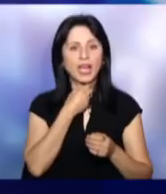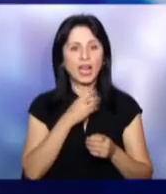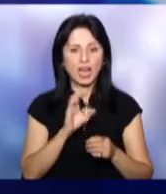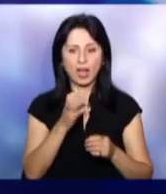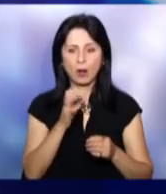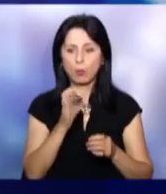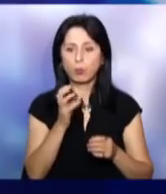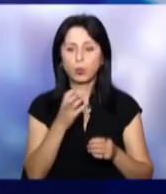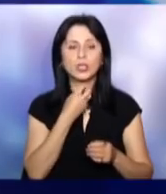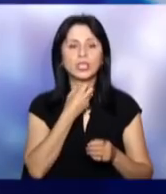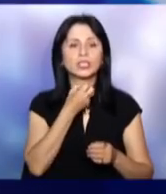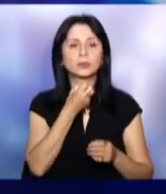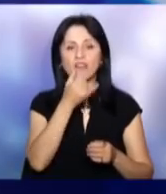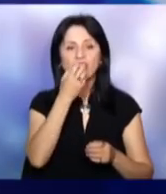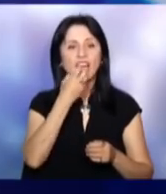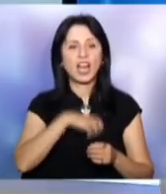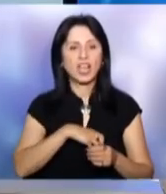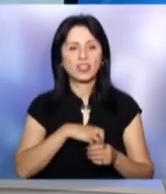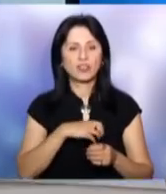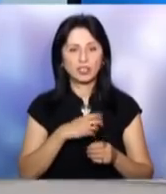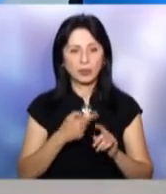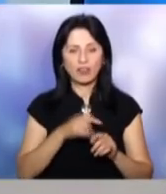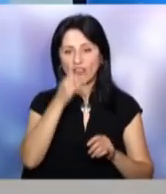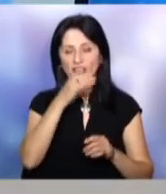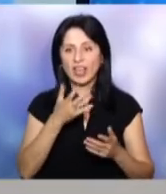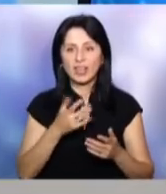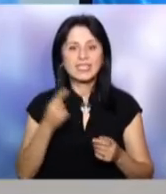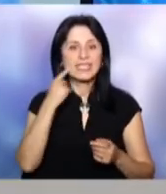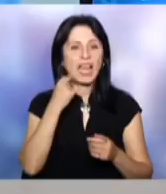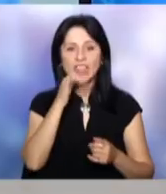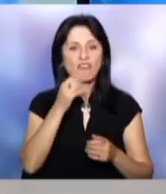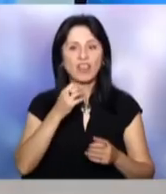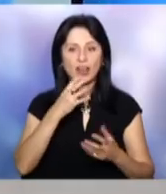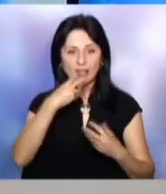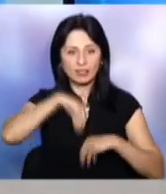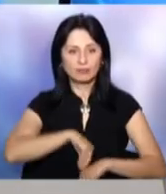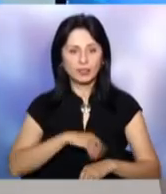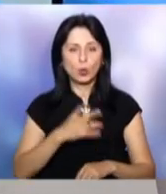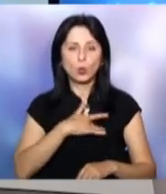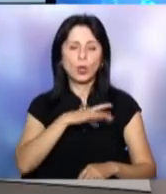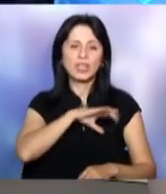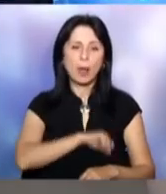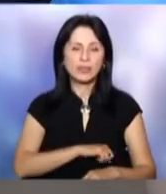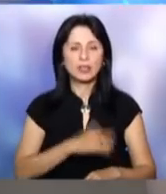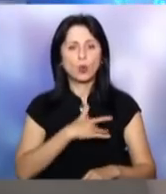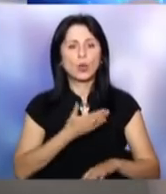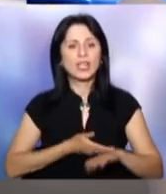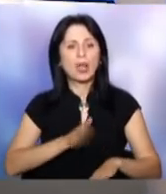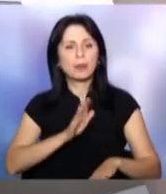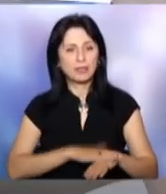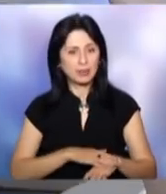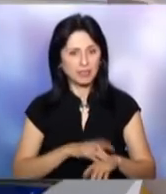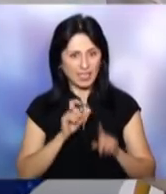ბურთი მიჭერს, ვერ გადავყლაპე წყენა, ვერ მოვინელე წყენა, გული დამწყდა, გული დამიმძიმდა და ასე შემდეგ,